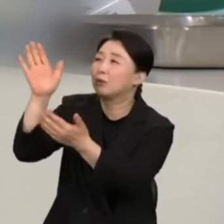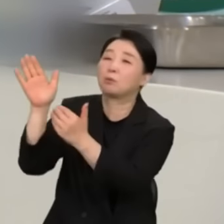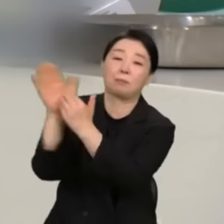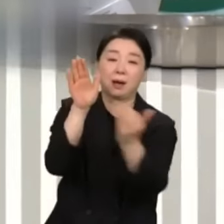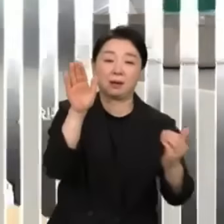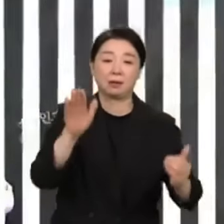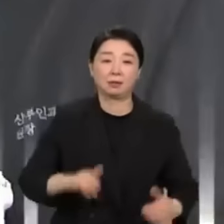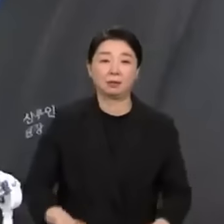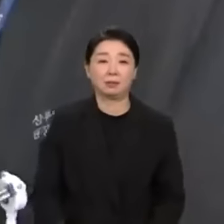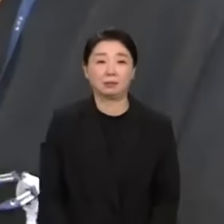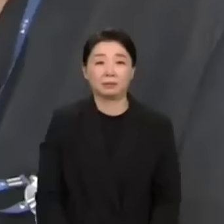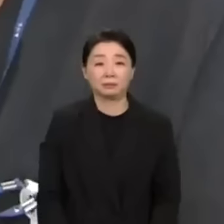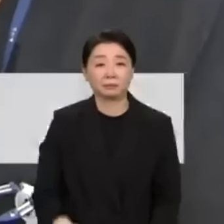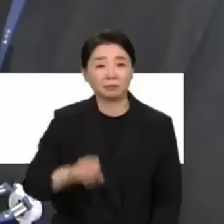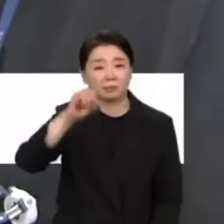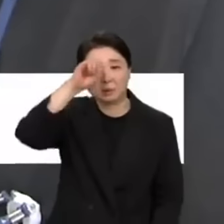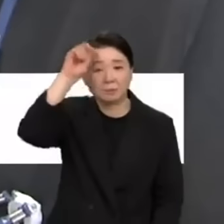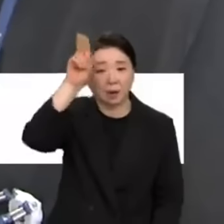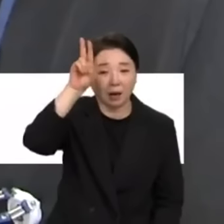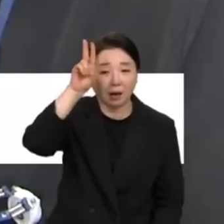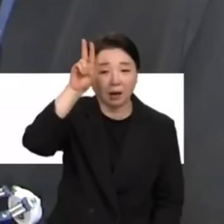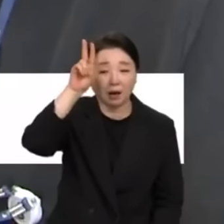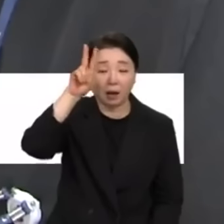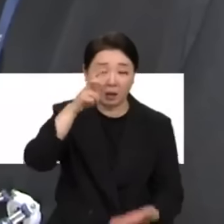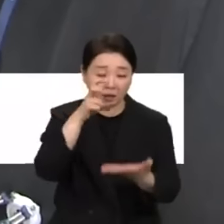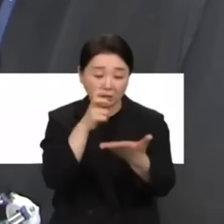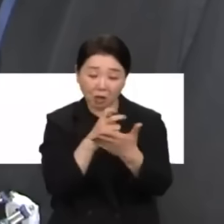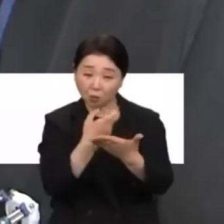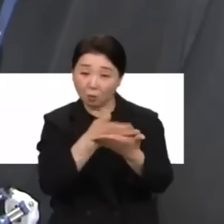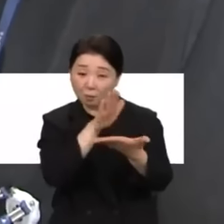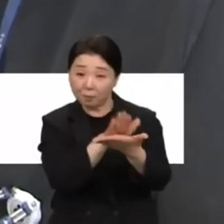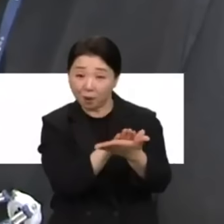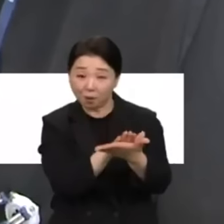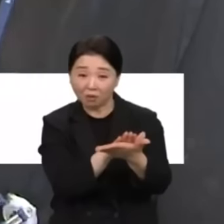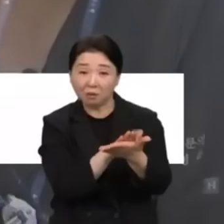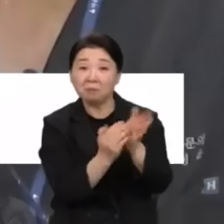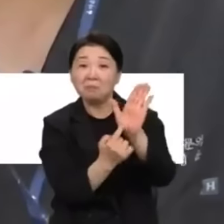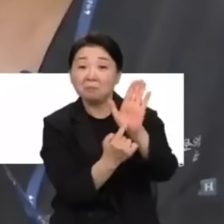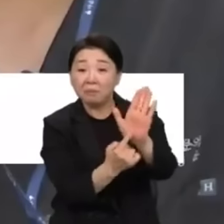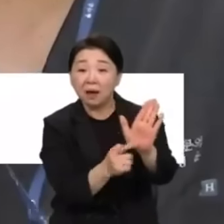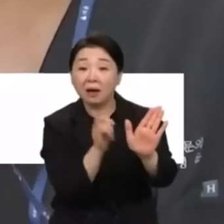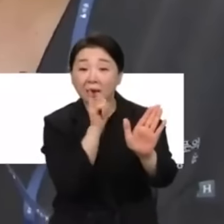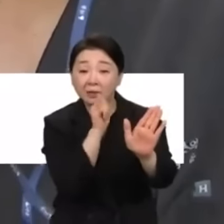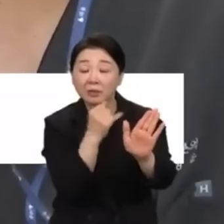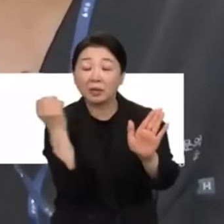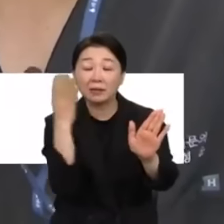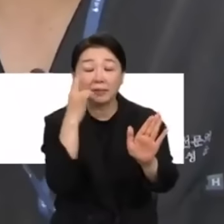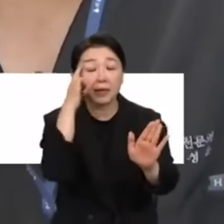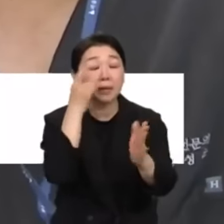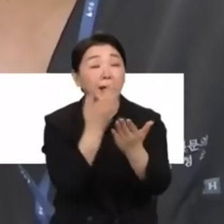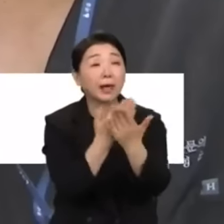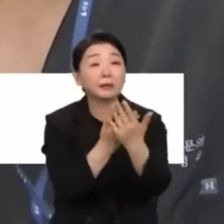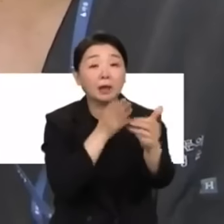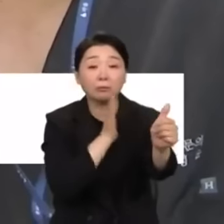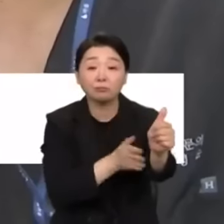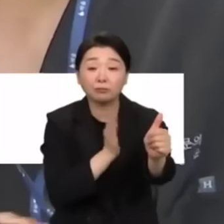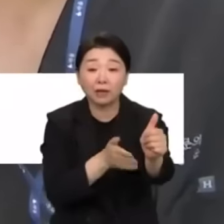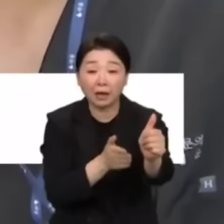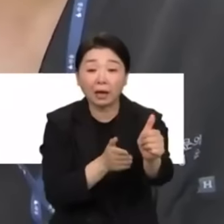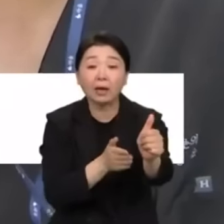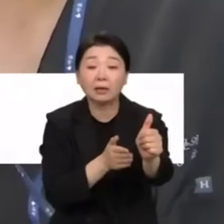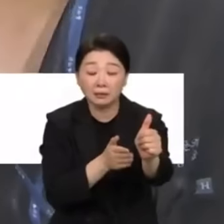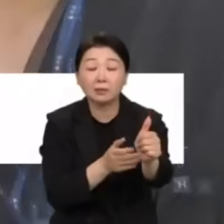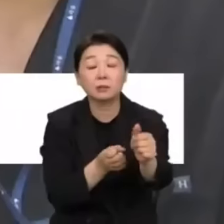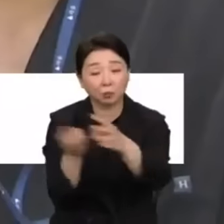않았습니다. 갑자기 이제 조금 제도가 변경될 거에 대한 예고가 나왔고 재고를 해달라라는 요청을 정식적으로